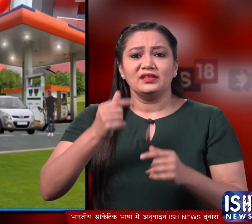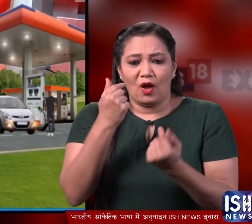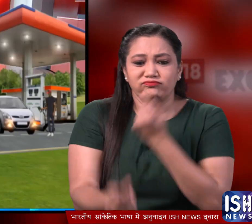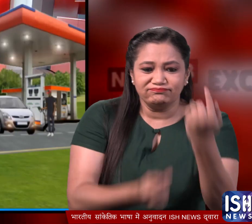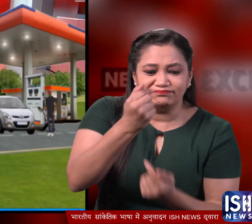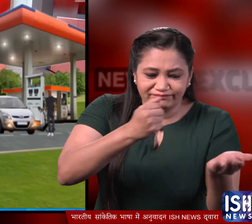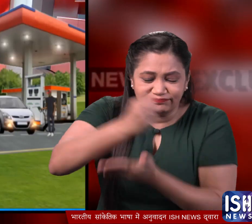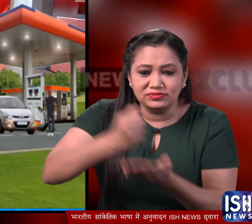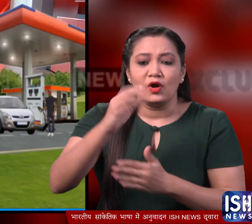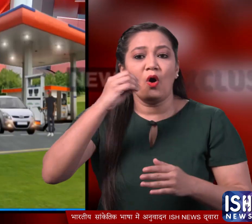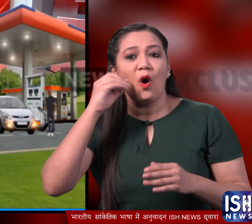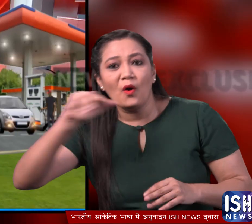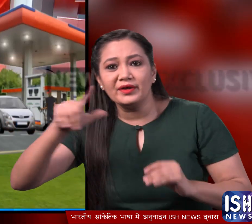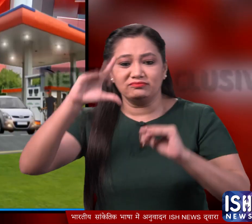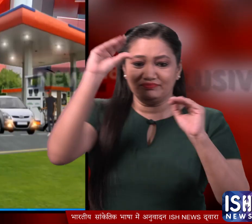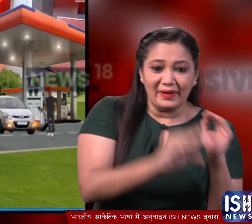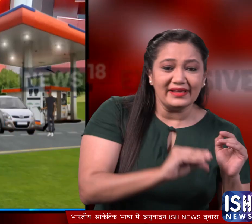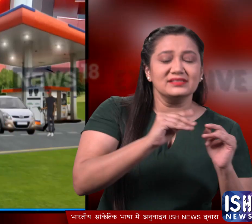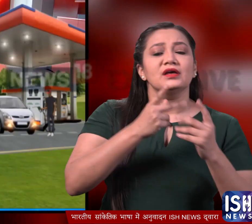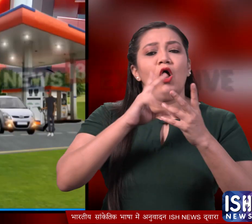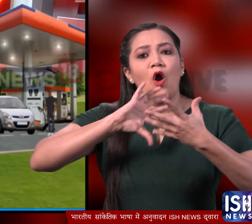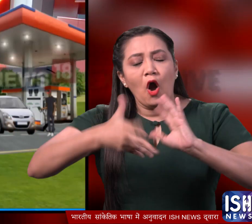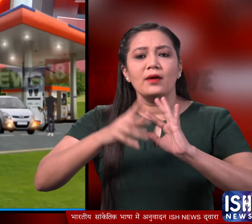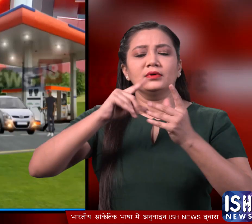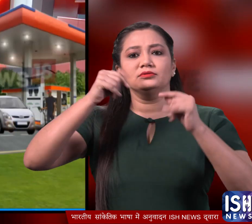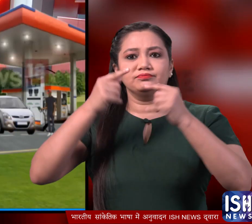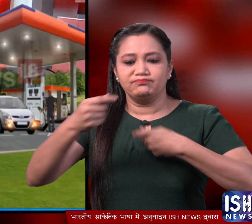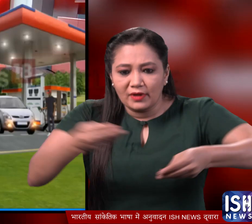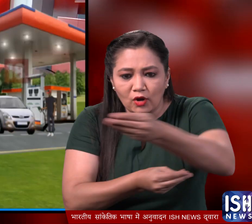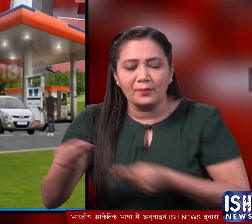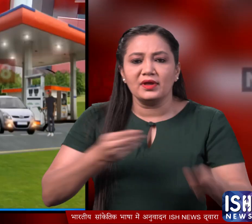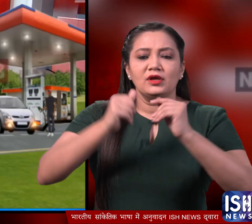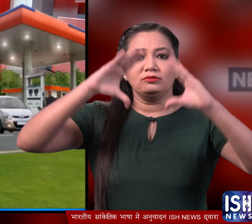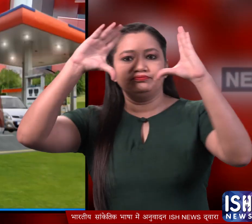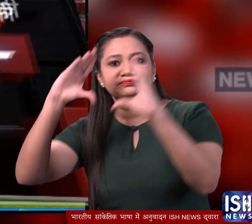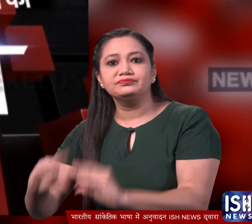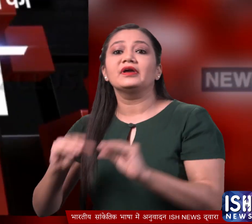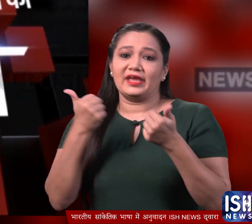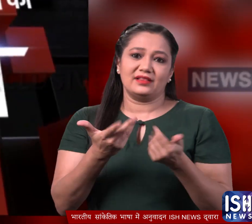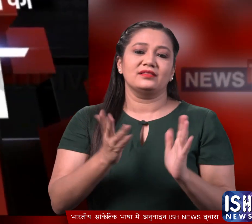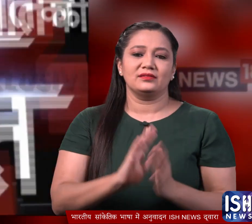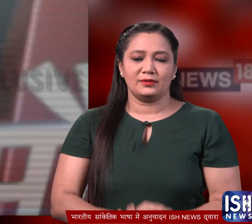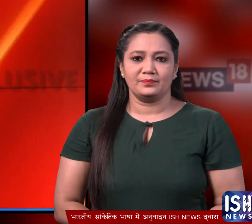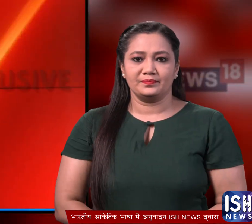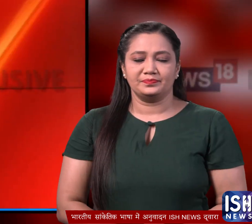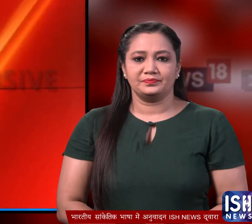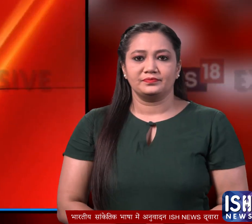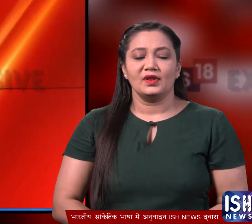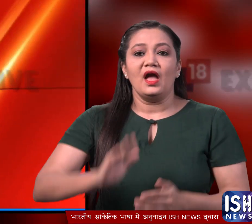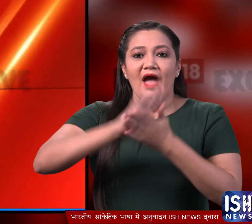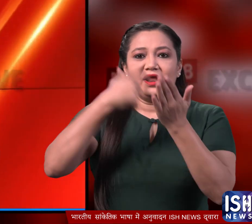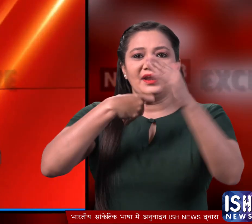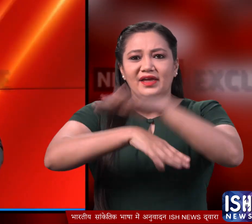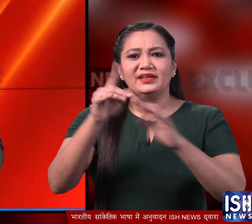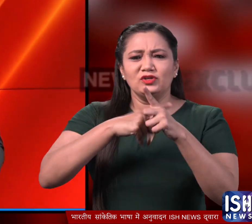ربی کی فصل کا ہے ایسے میں تیل کی قیمتیں کم ہونے سے پوری ارث ویوستہ پر اثر پڑے گا اور مہنگائی کم ہوگی ہریانہ کے جیند میں